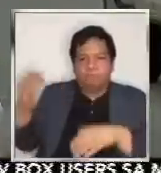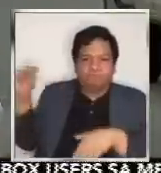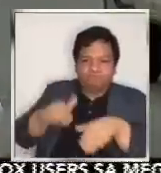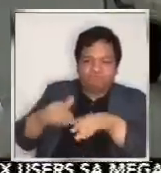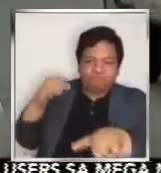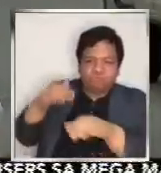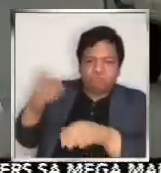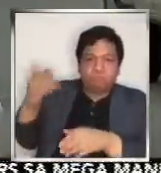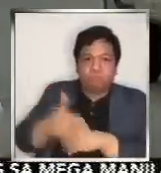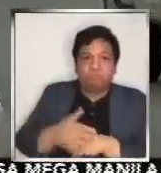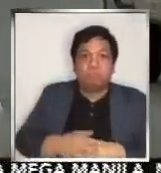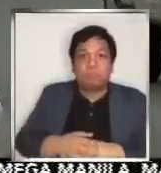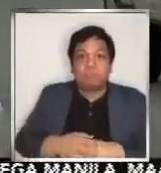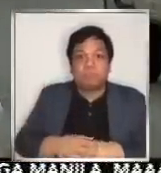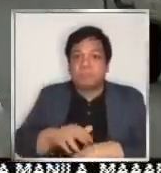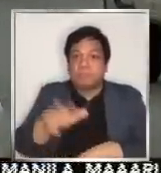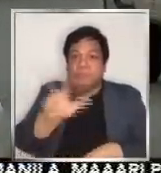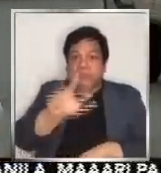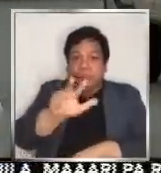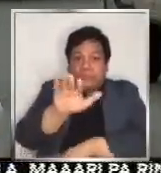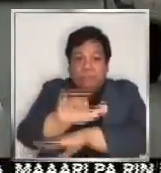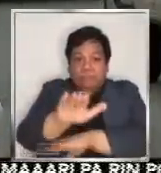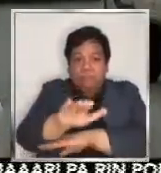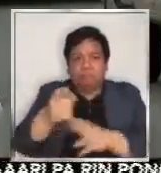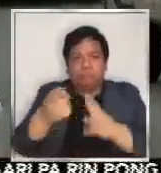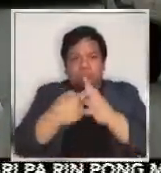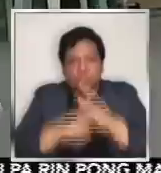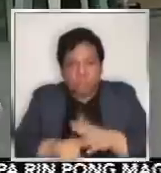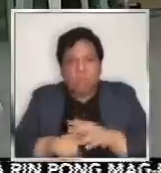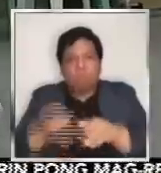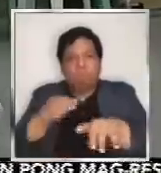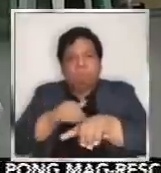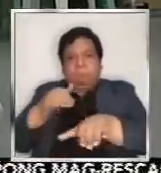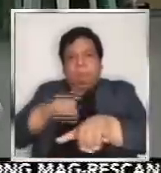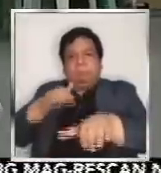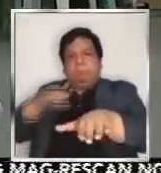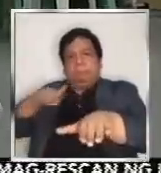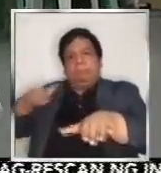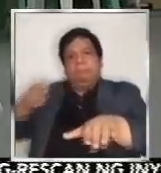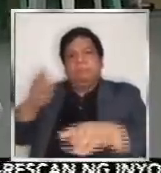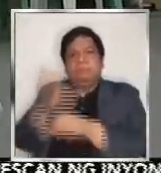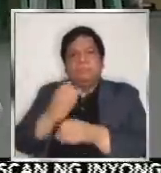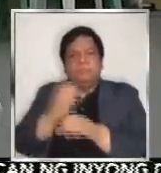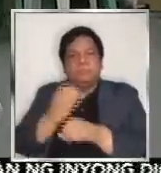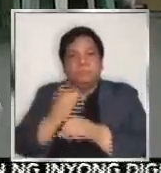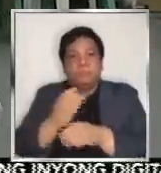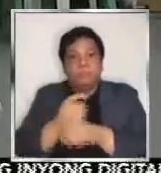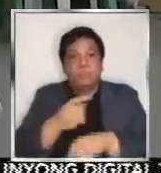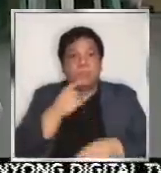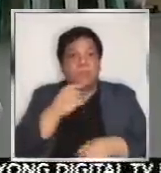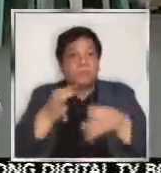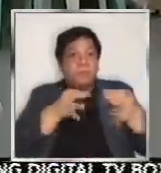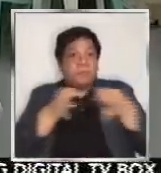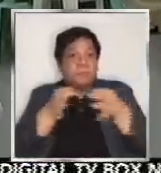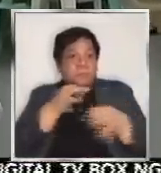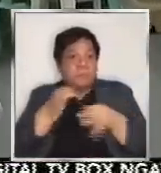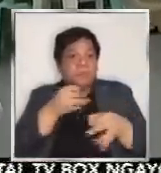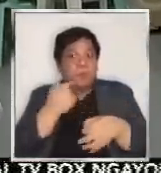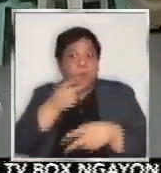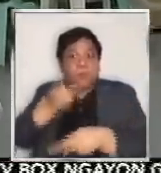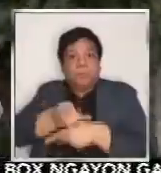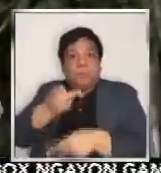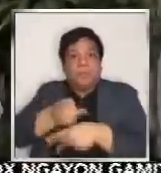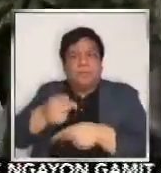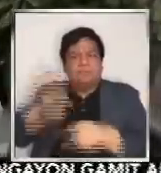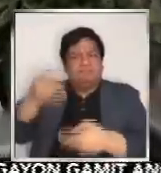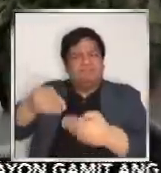ng hapon nang magsimulang magkaroon muli ng build-up ng mga sasakyan dito. Paliwanag ng mga otoridad na nagbabantay sa checkpoint. Mas pinaigting